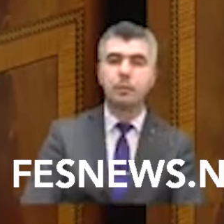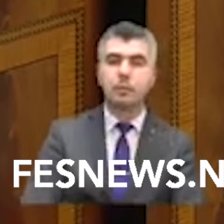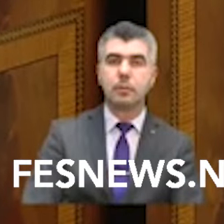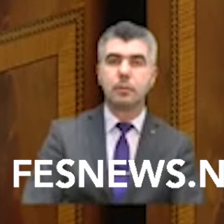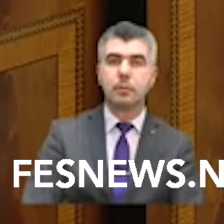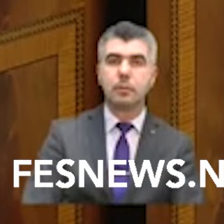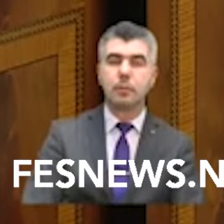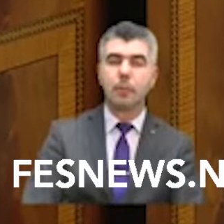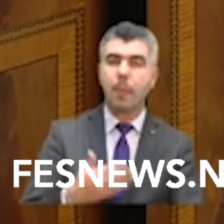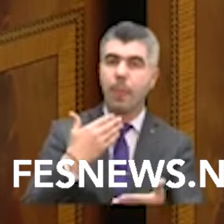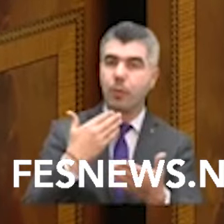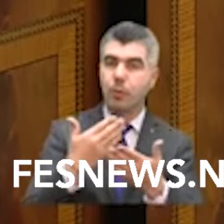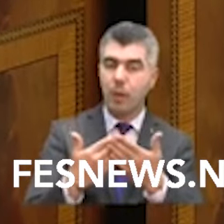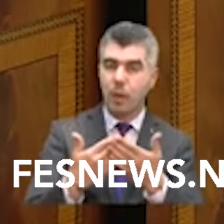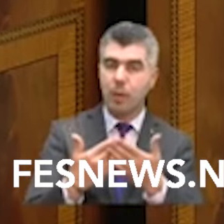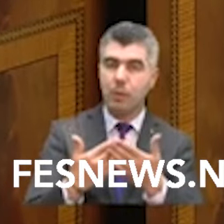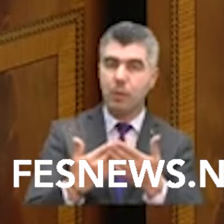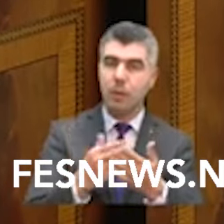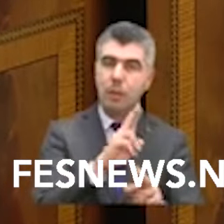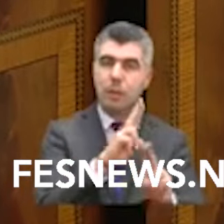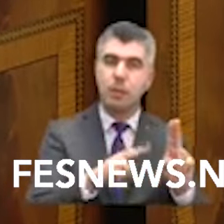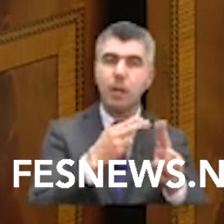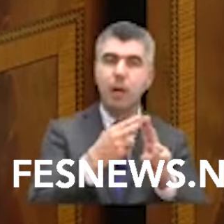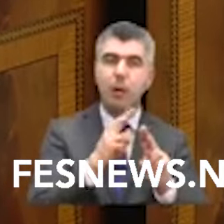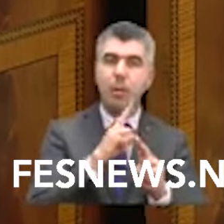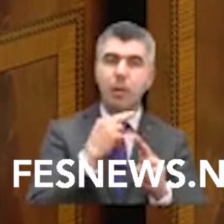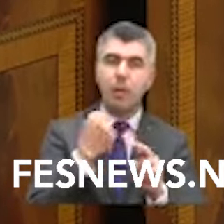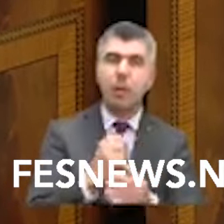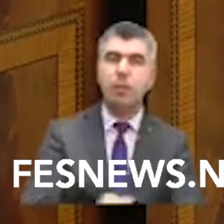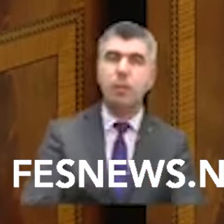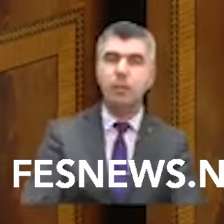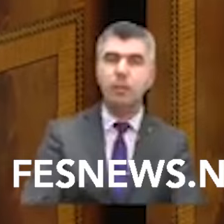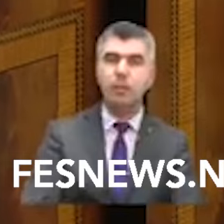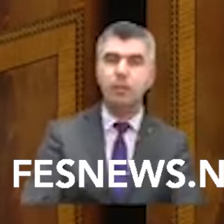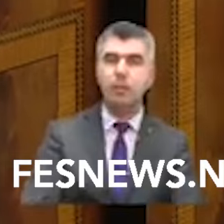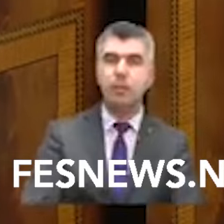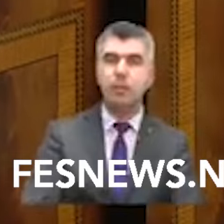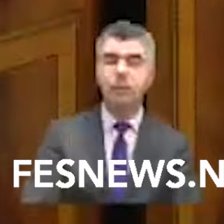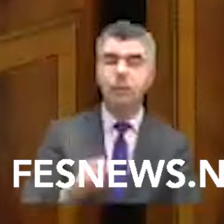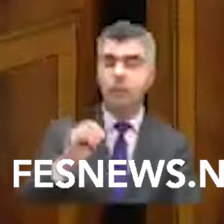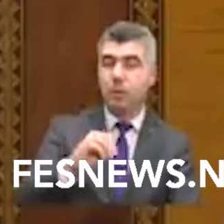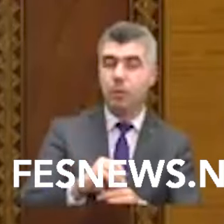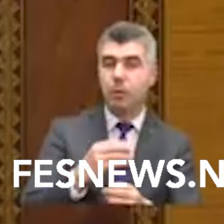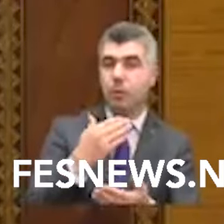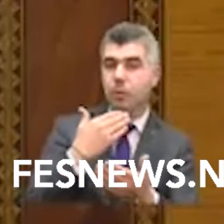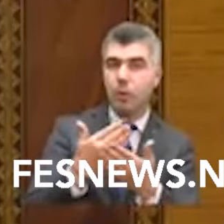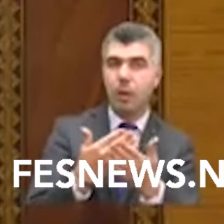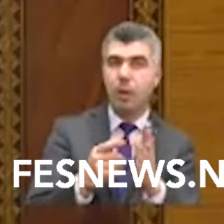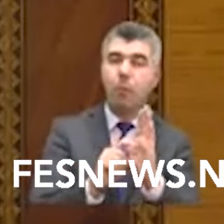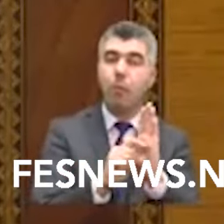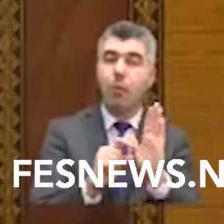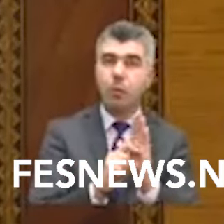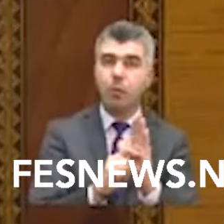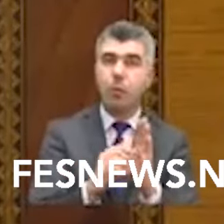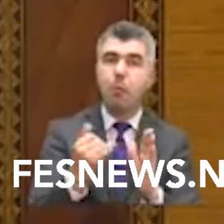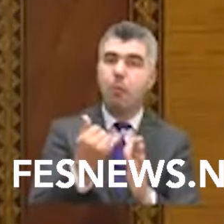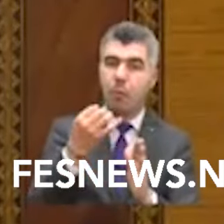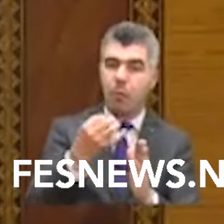شكرا على التفاعل ديالكم مع جواب الحكومة، وشكرا مجددا على الاختيار ديالكم لهذا الموضوع اللي عنده طابع